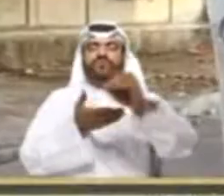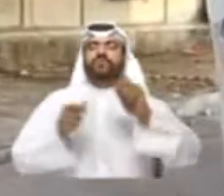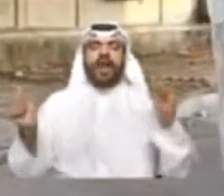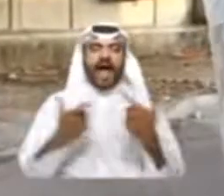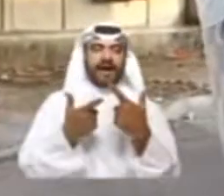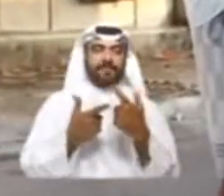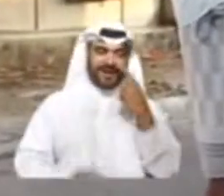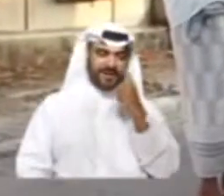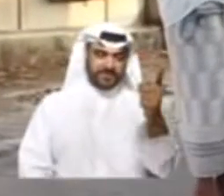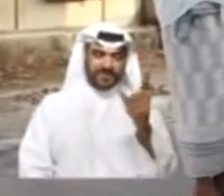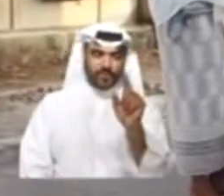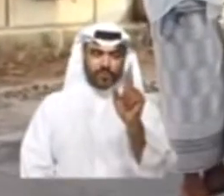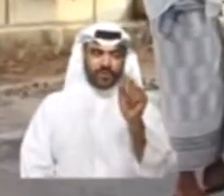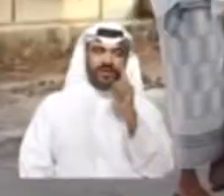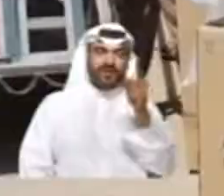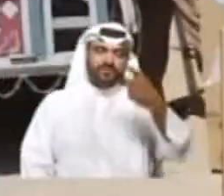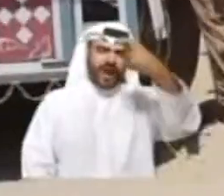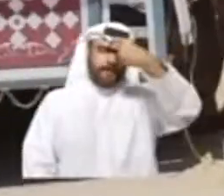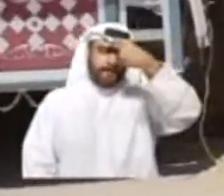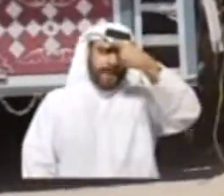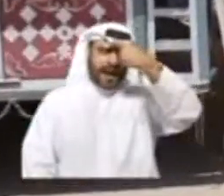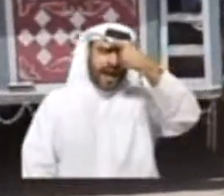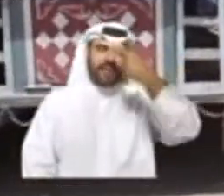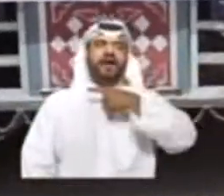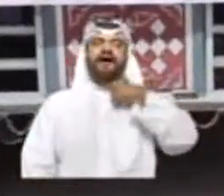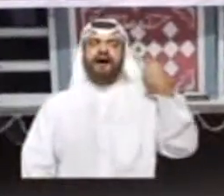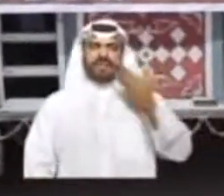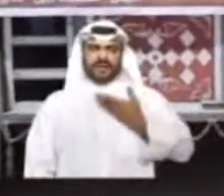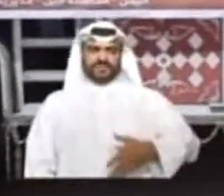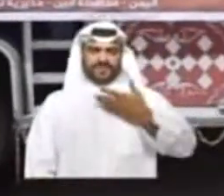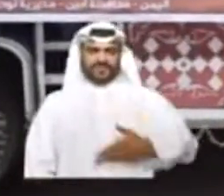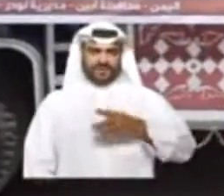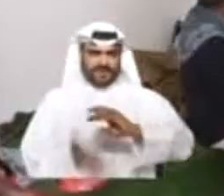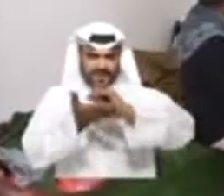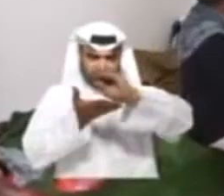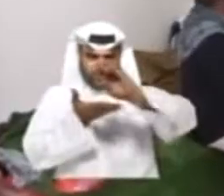لجمعية الهلال الأحمر الكويتي مكنتها من أن تحتل مكان الصدارة بين